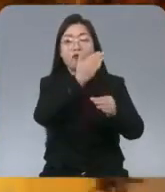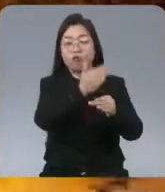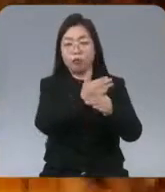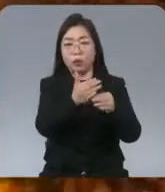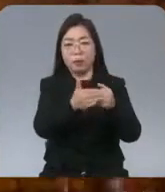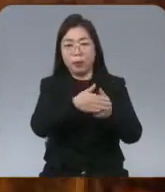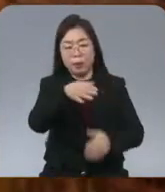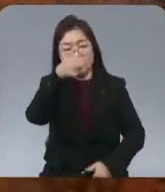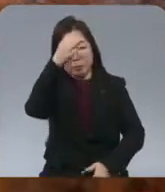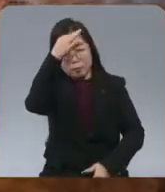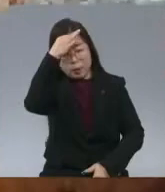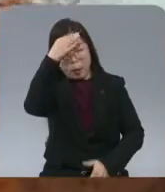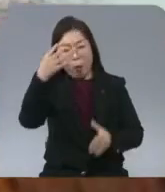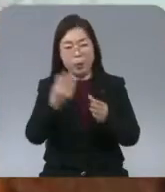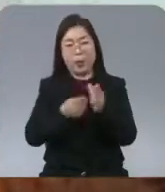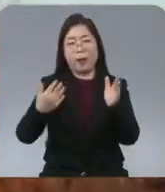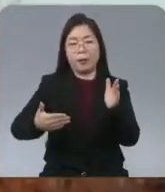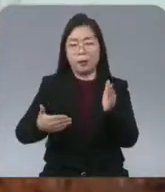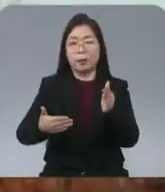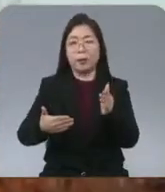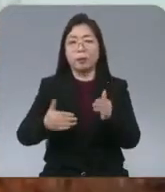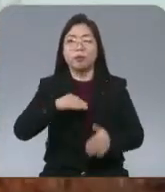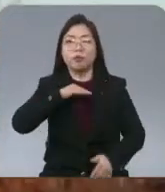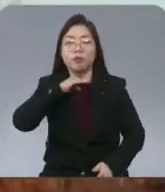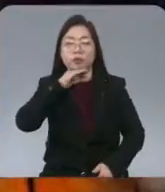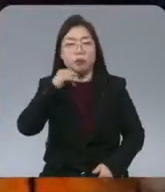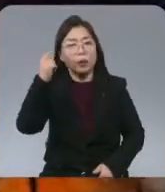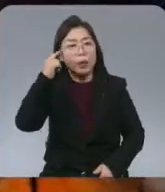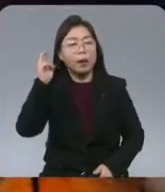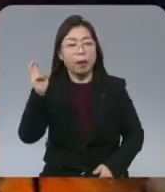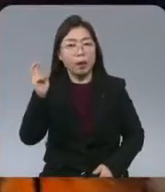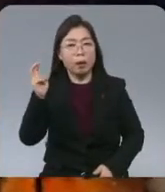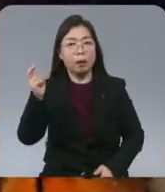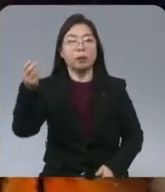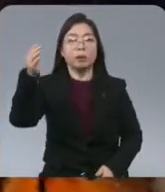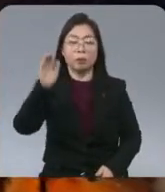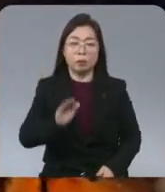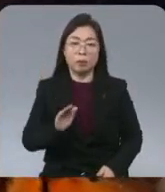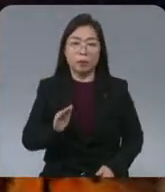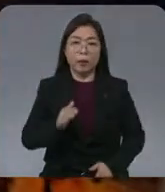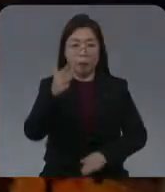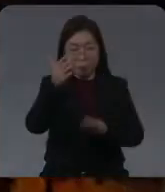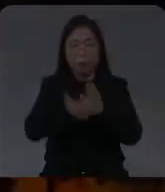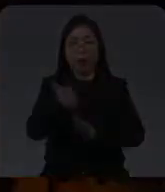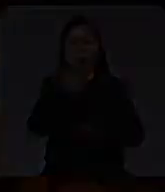尚处于初期阶段，投入实战部署还需要很长一段时间。